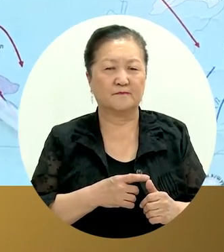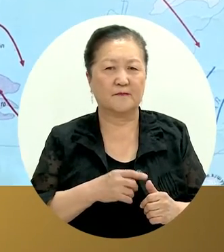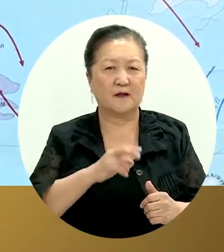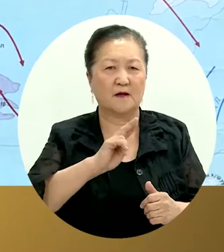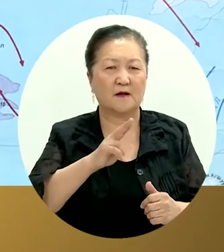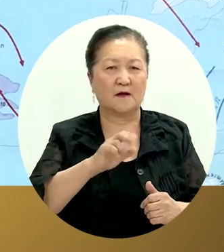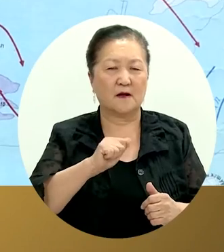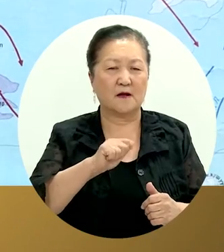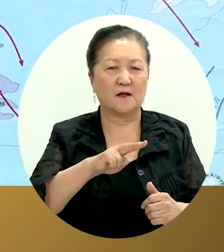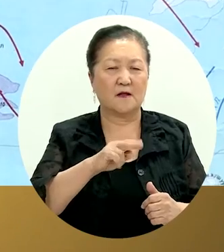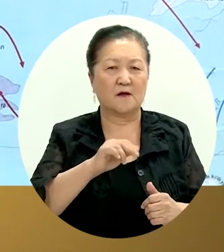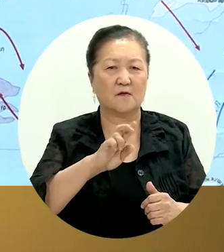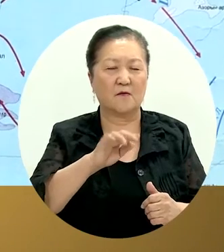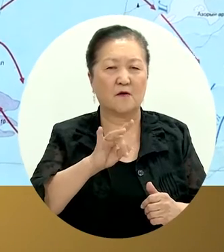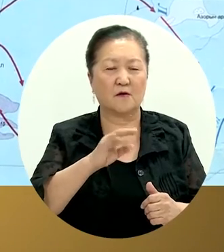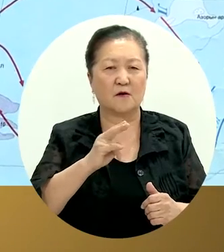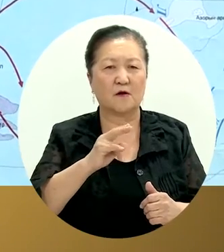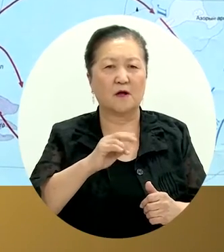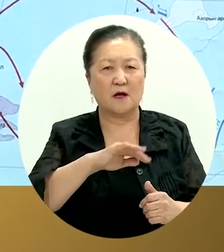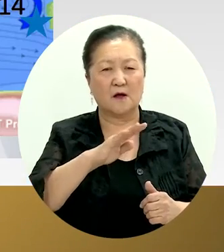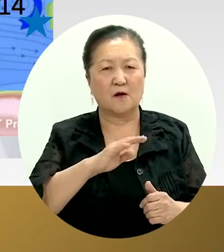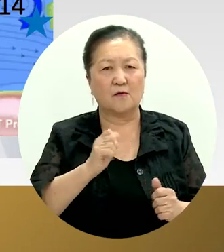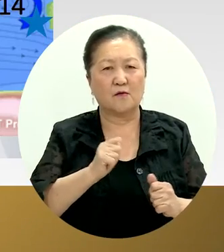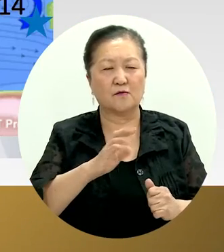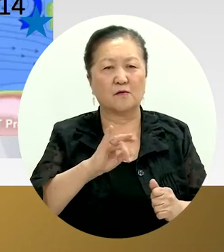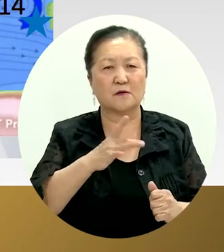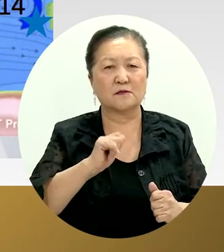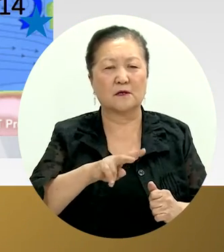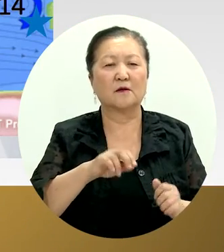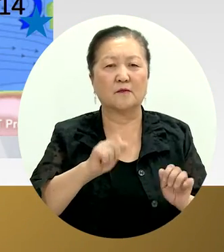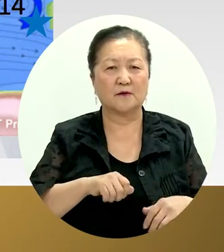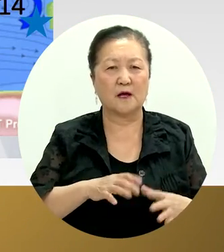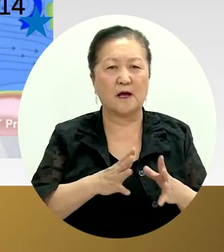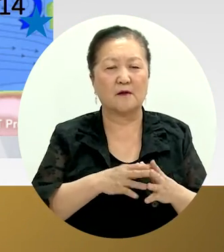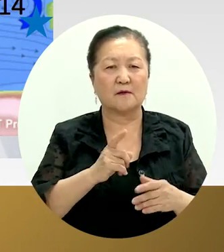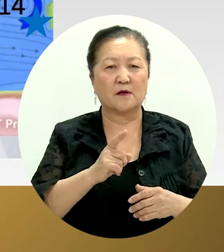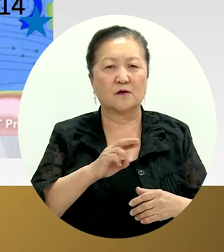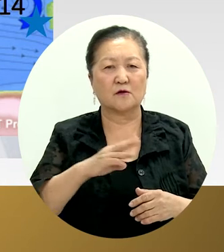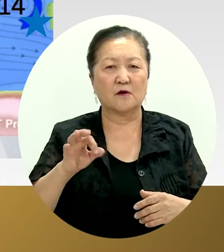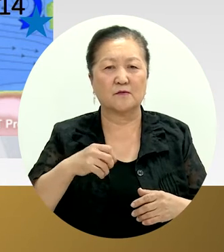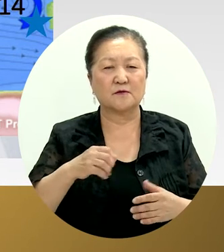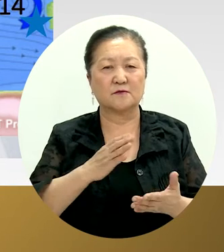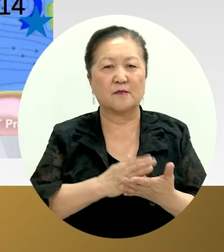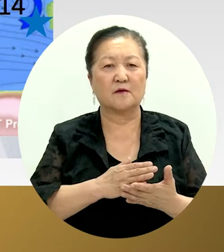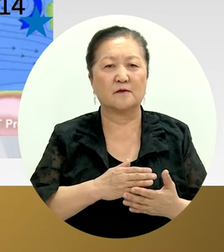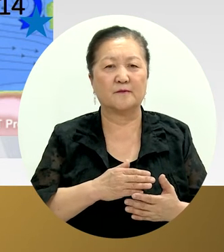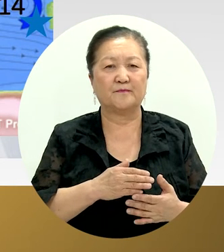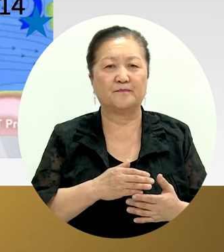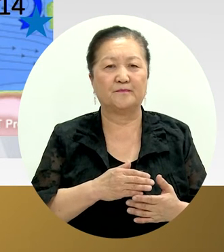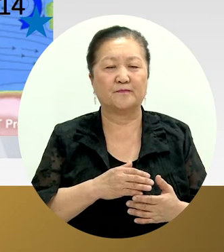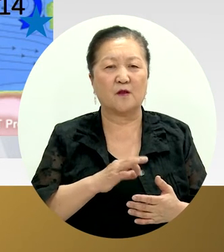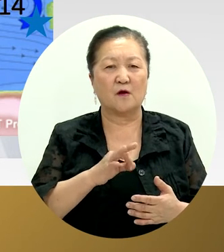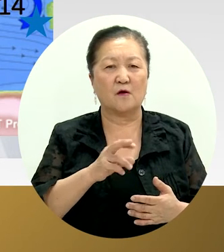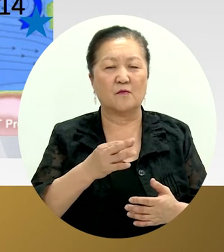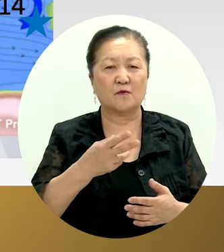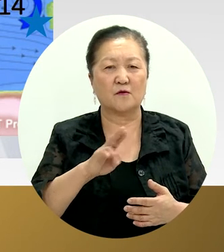нь Калифорний хүйт урсгал байна. За 11-ийн тоогоор тэмдэглэсэн урсгалыг хараарай. За